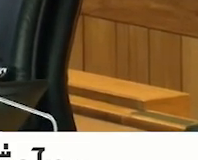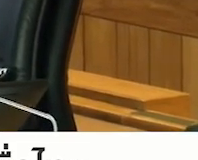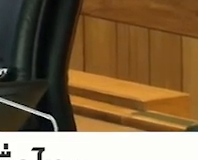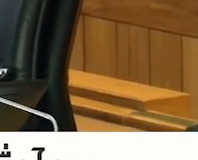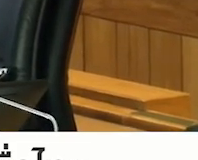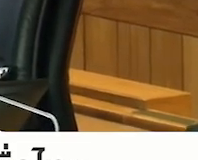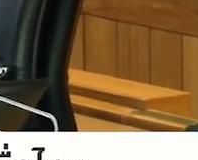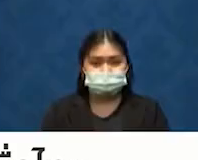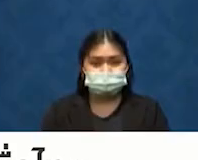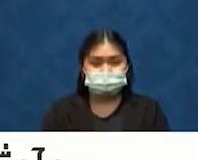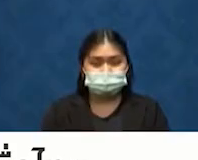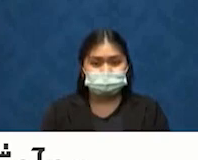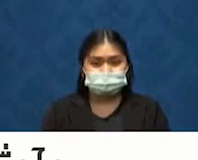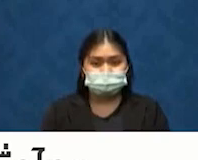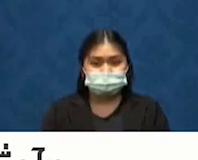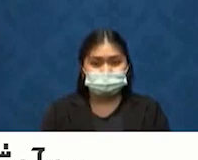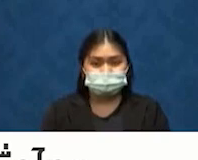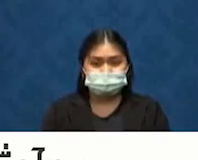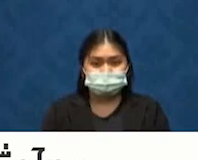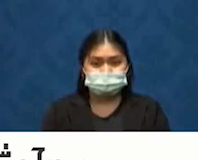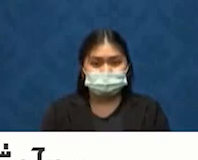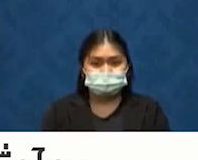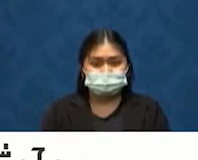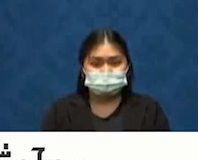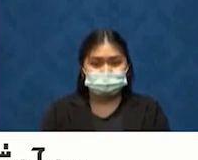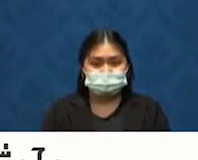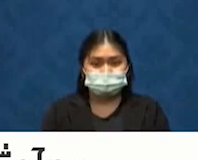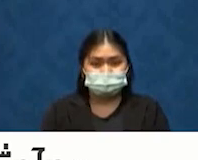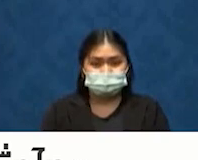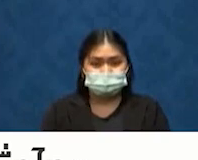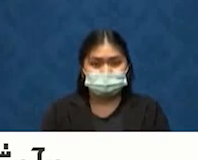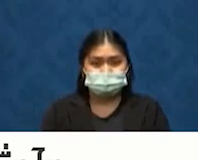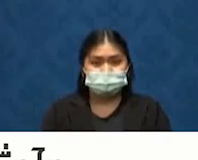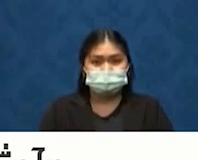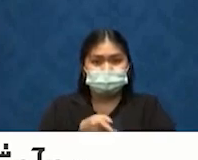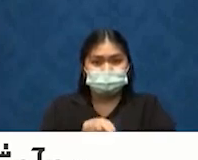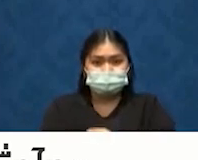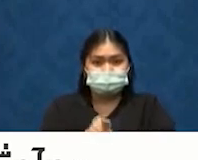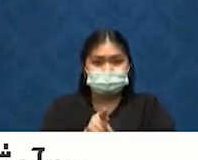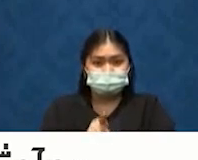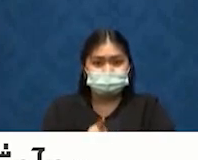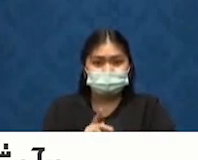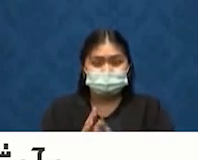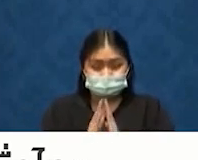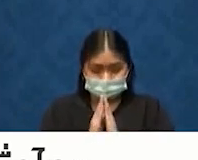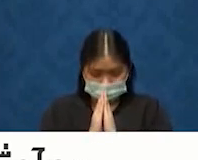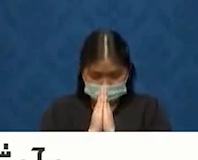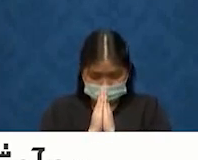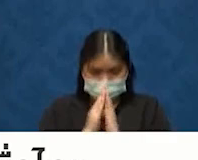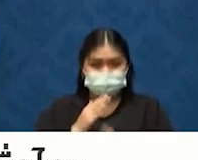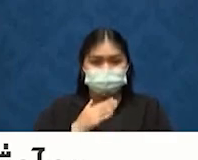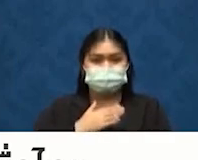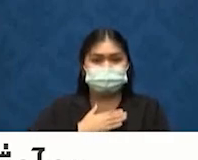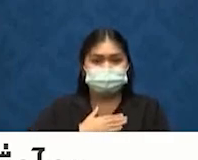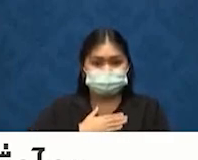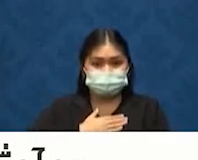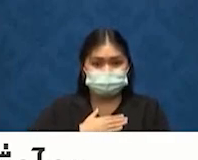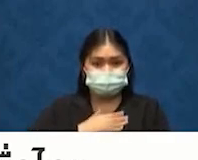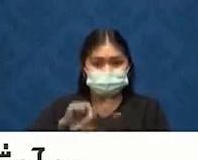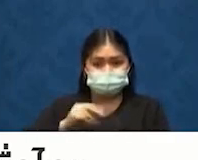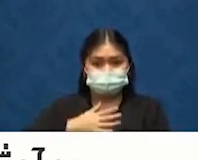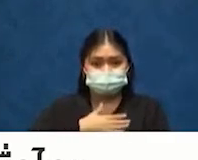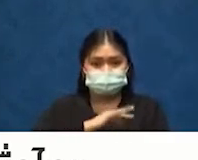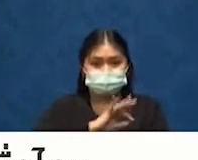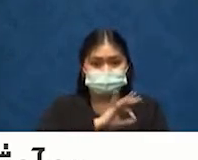พราะฝ่ายรัฐบาลเป็นเจ้าภาพประชุมผ่านกฎหมายฝ่ายค้านไม่มาช่วยงานคือมาแต่ไม่เสียบบัตรเป็นองค์ประ